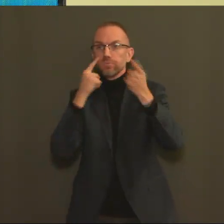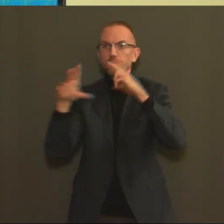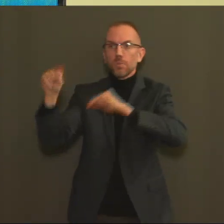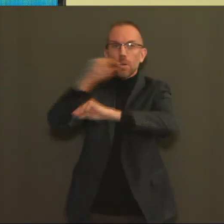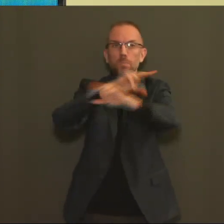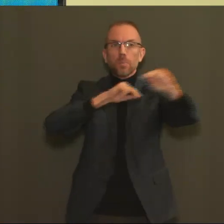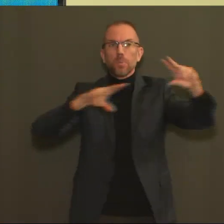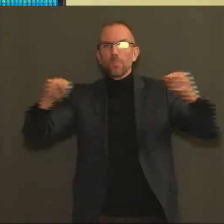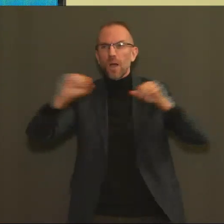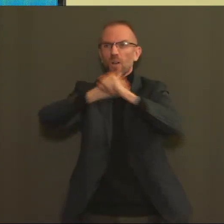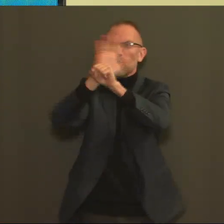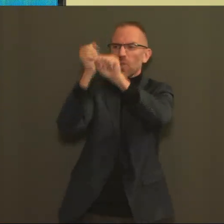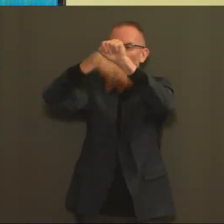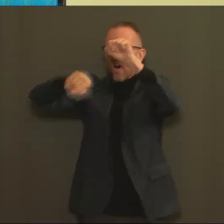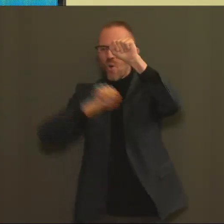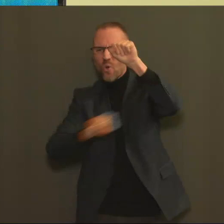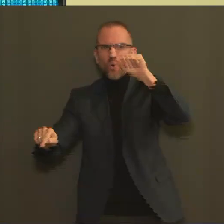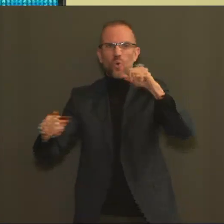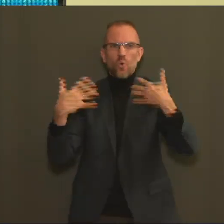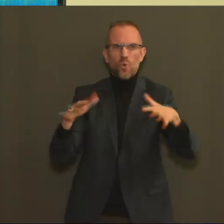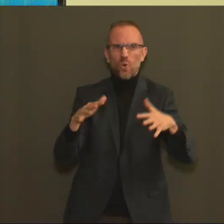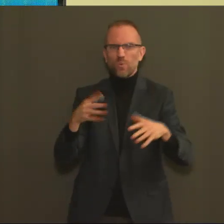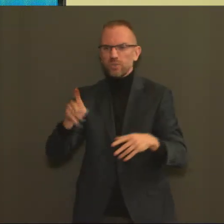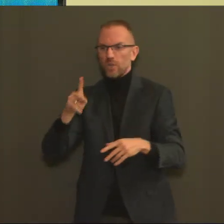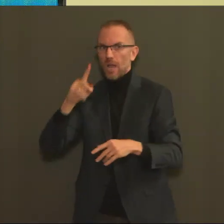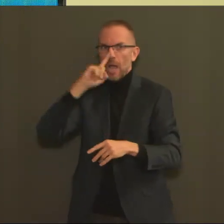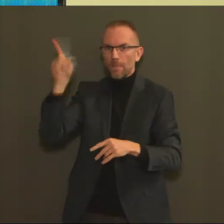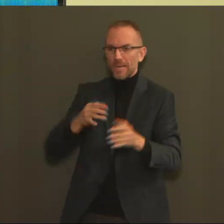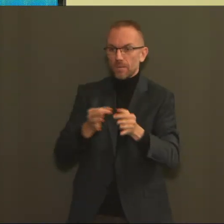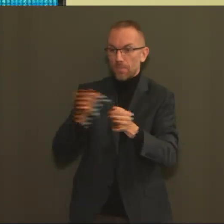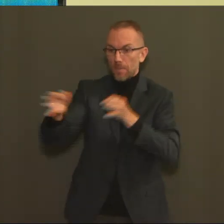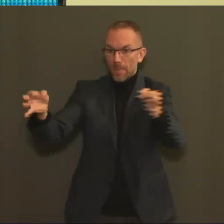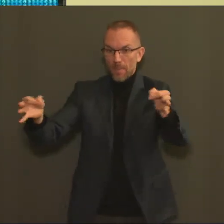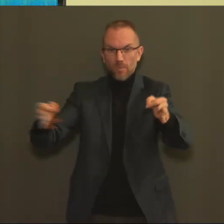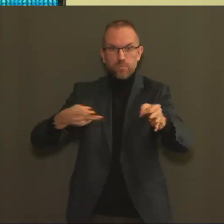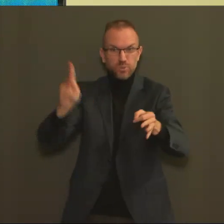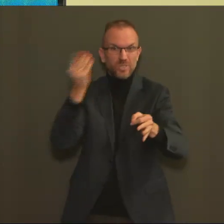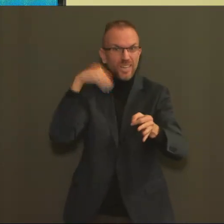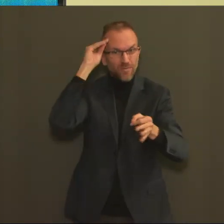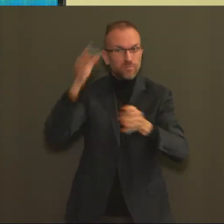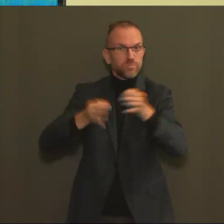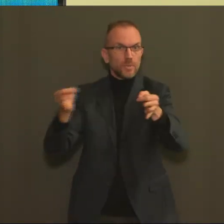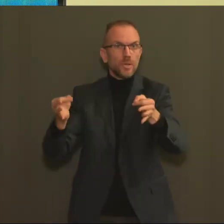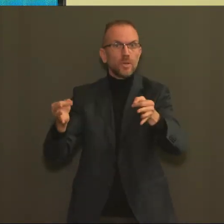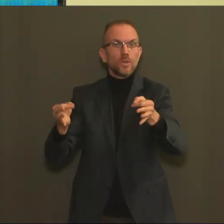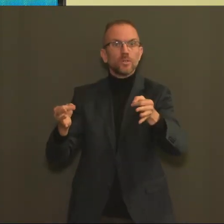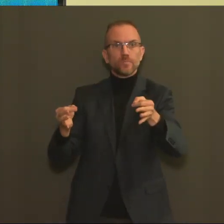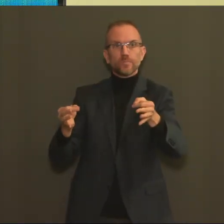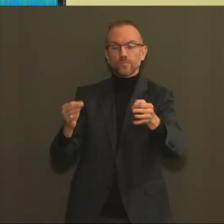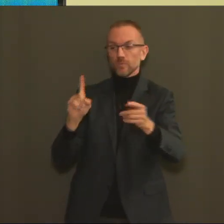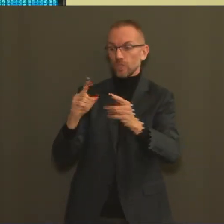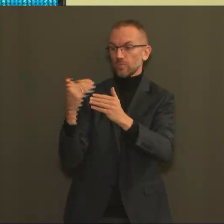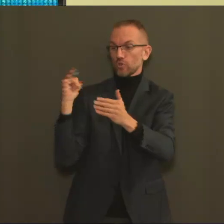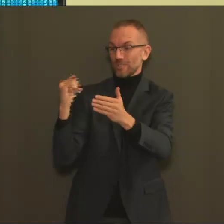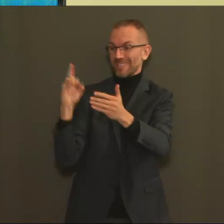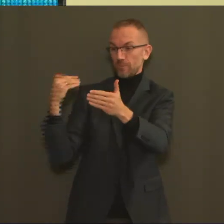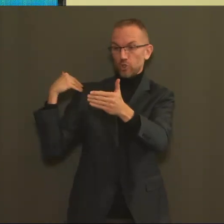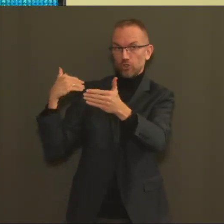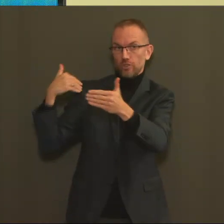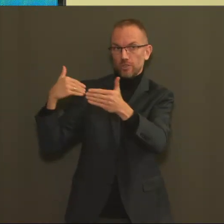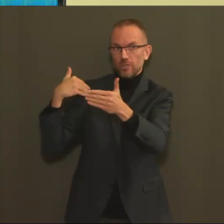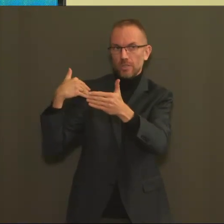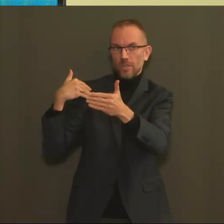siska demo's en knip de saltro net zo naar de référence au niveau de la cazuela architect e dan altea